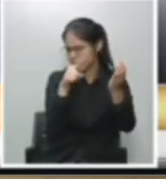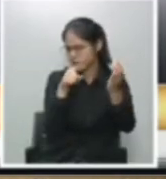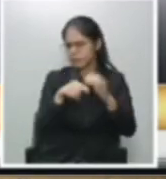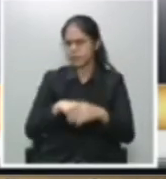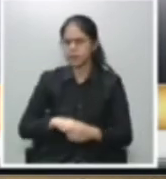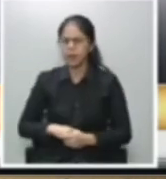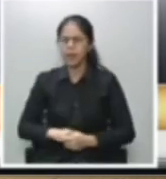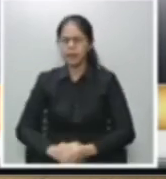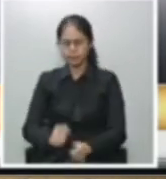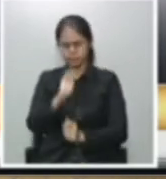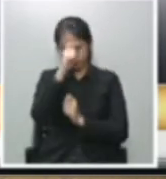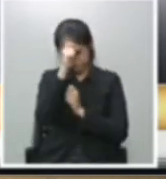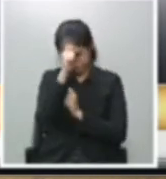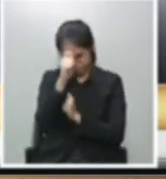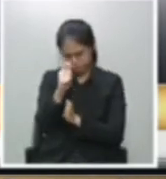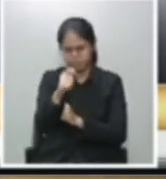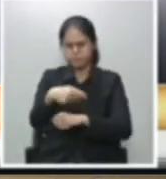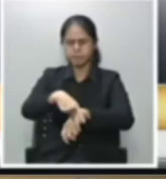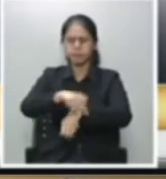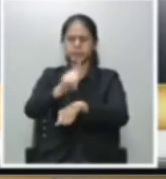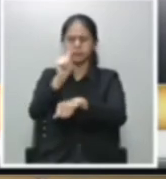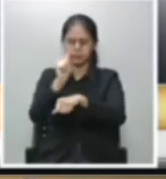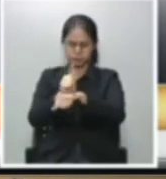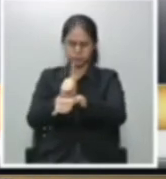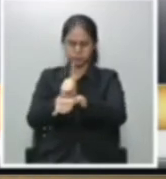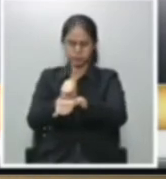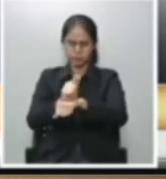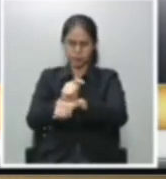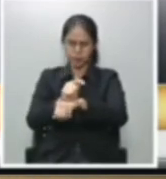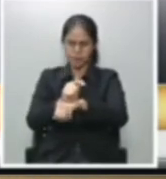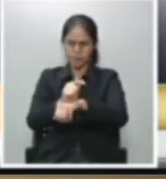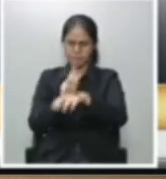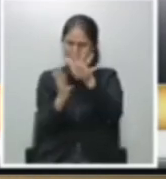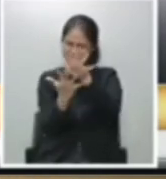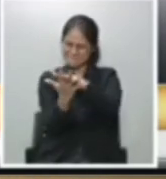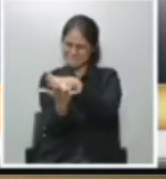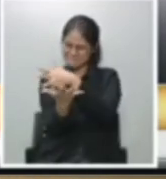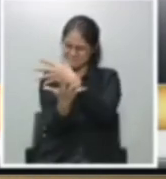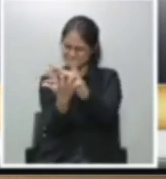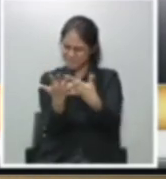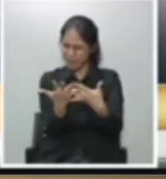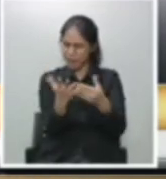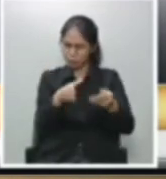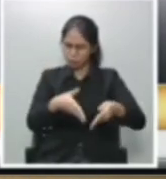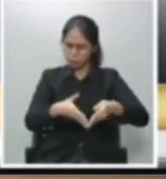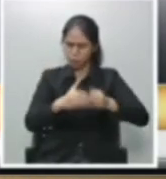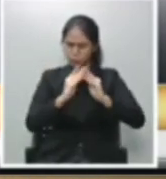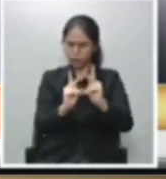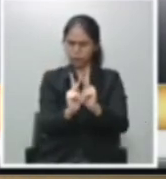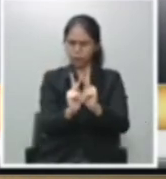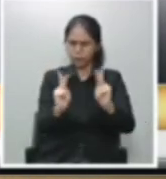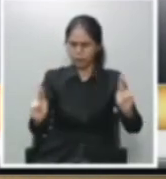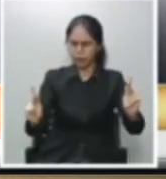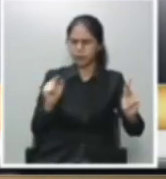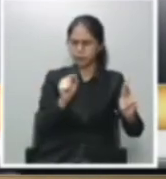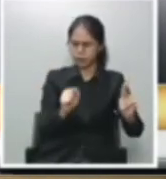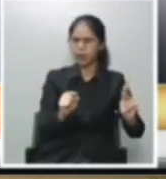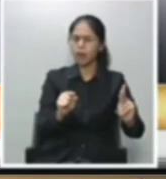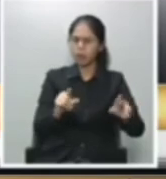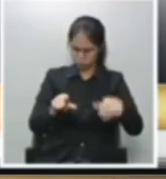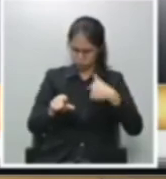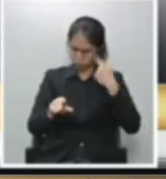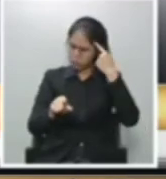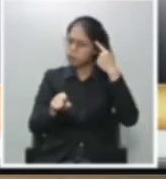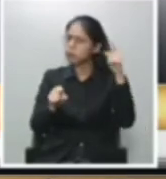ท่านประธานที่เคารพครับมาตรการที่จะต้องตั้งคณะกรรมการวิสามัญขึ้นผมเห็นด้ว